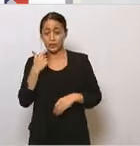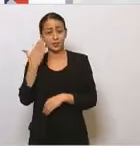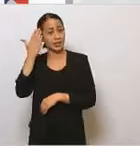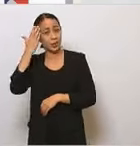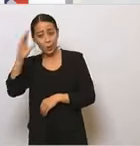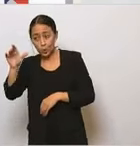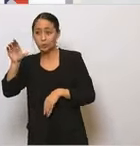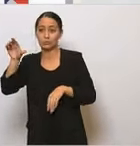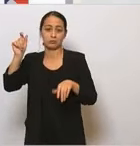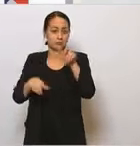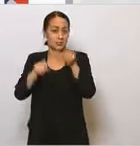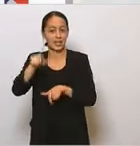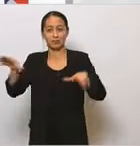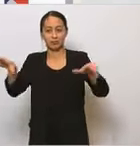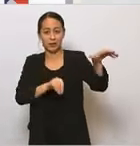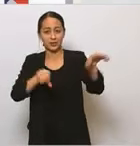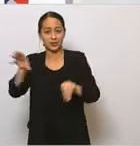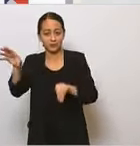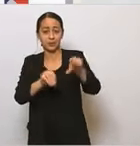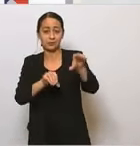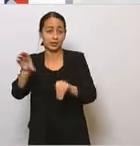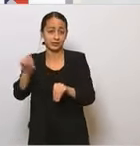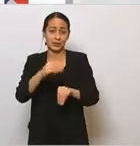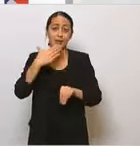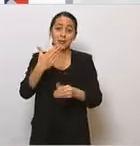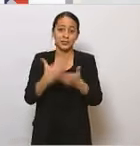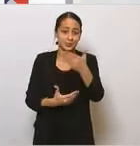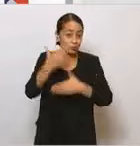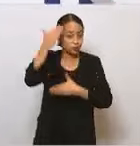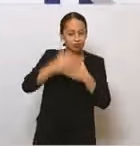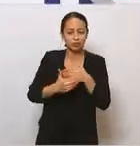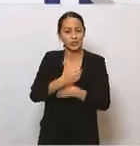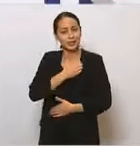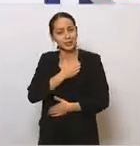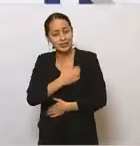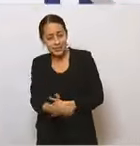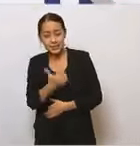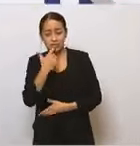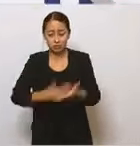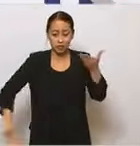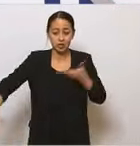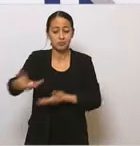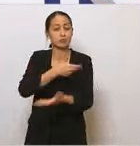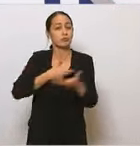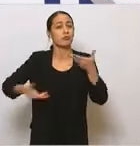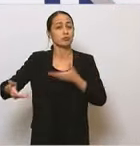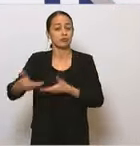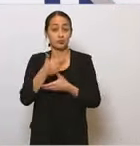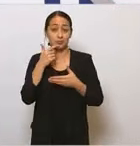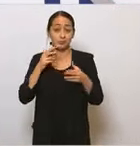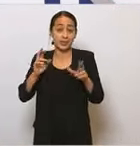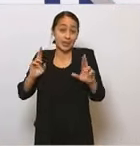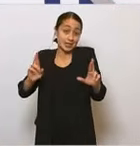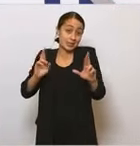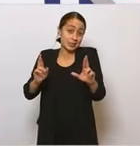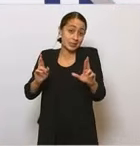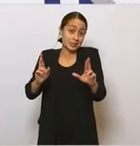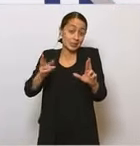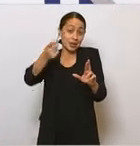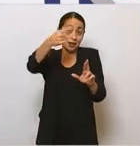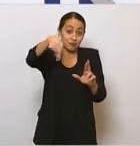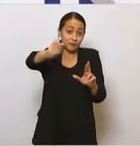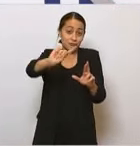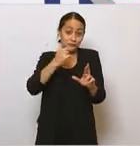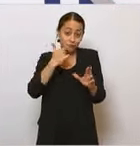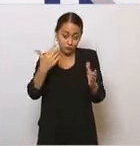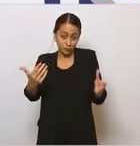autres invités pour cette journée très riche d'échanges. J'espère que vous